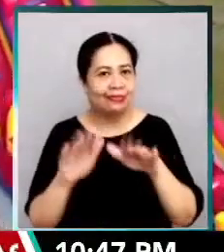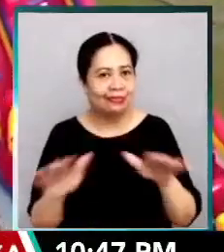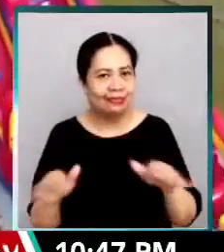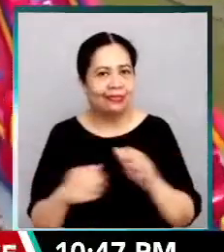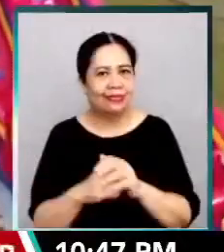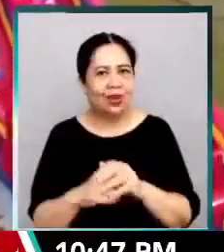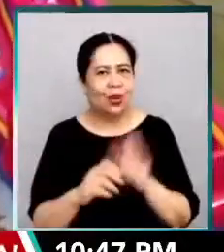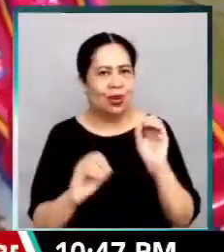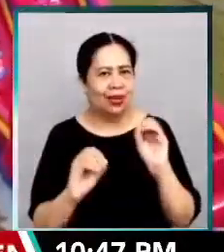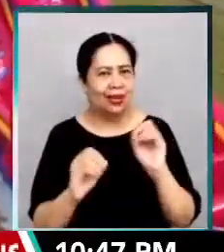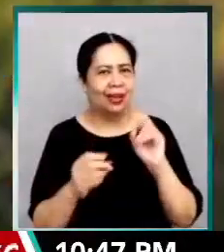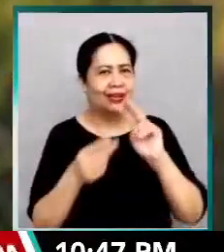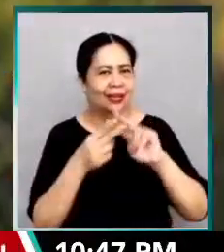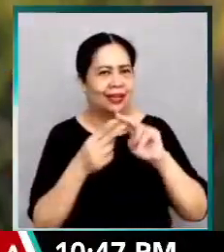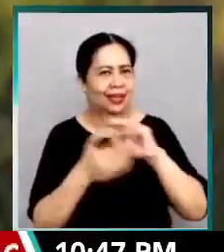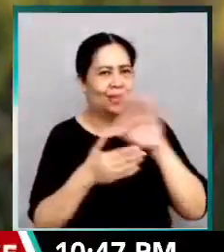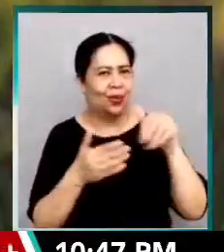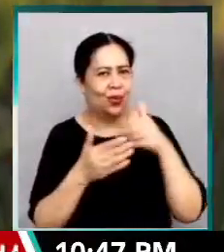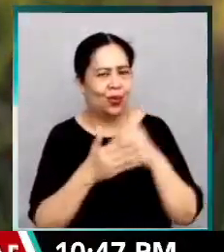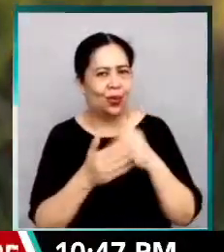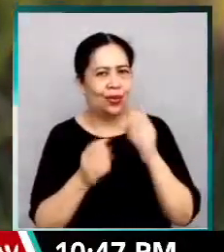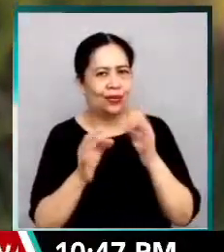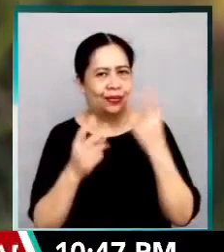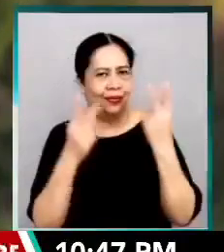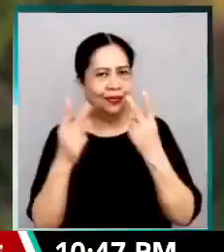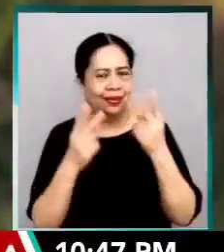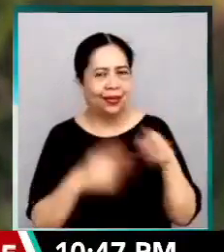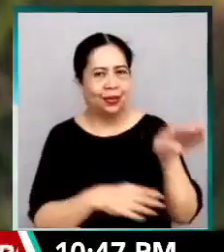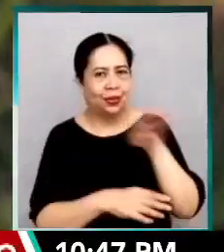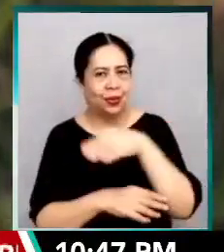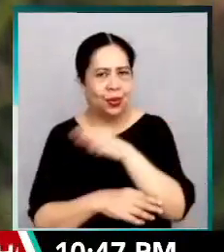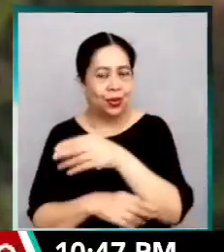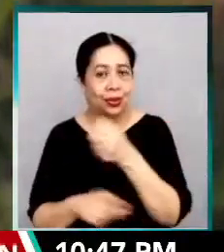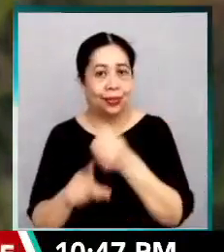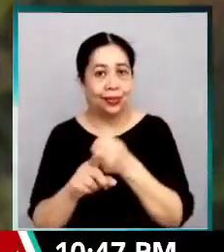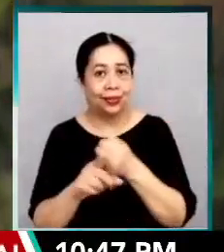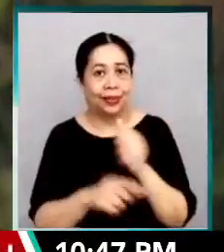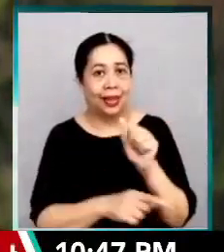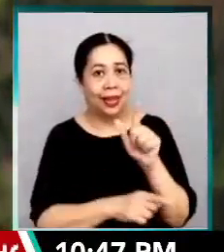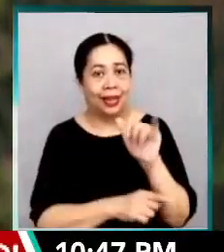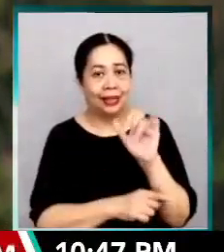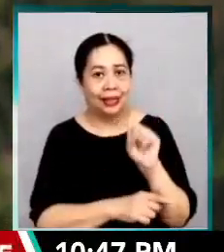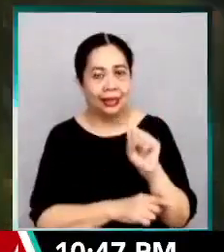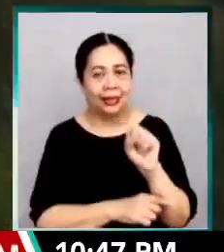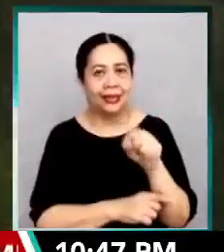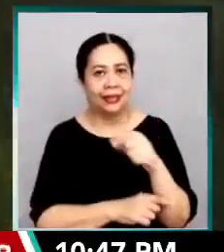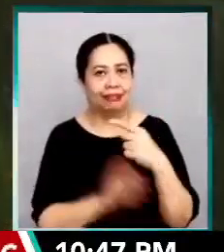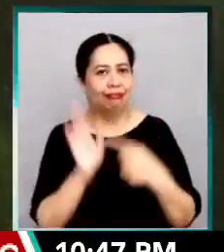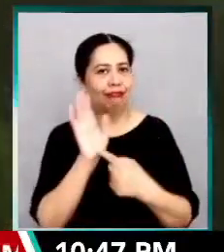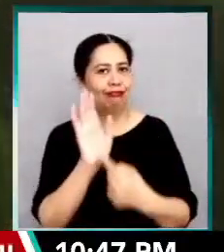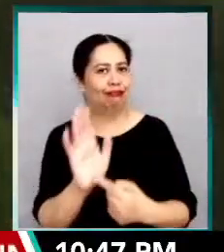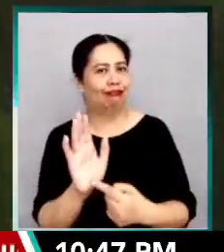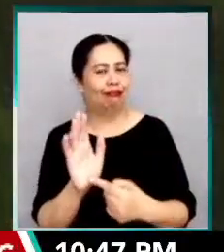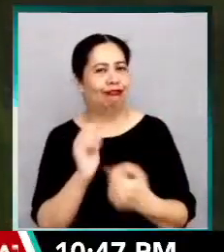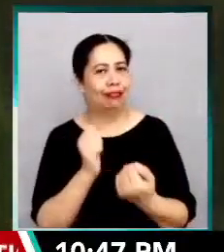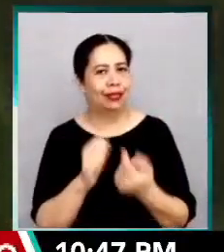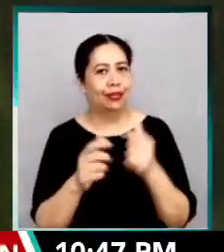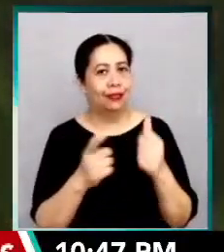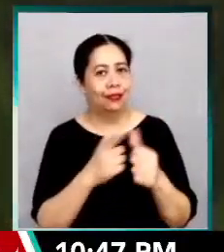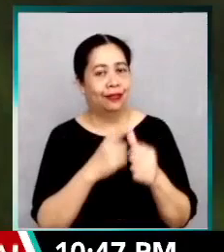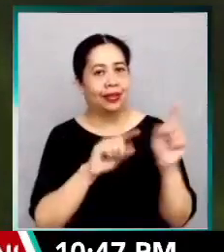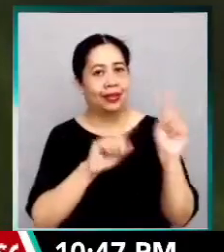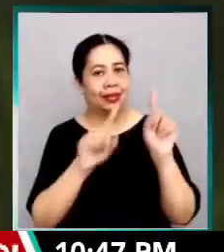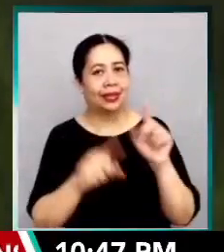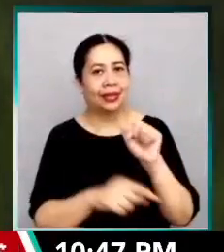kapag binisita ang Bohol. Mismong ang Boholanong si Alexis Magtahas ang nag-flex niyan. First stop, Alicia